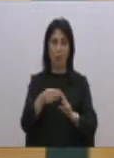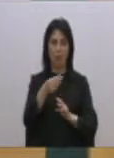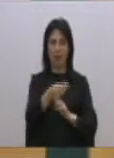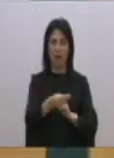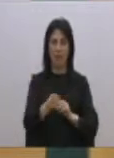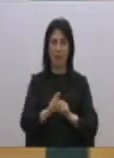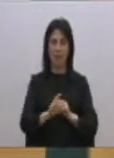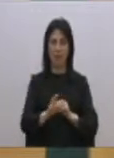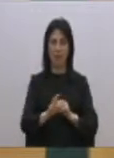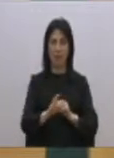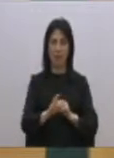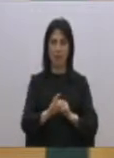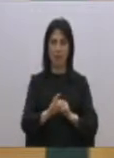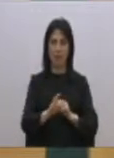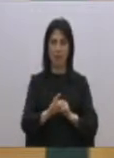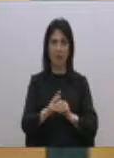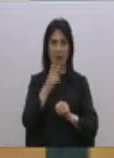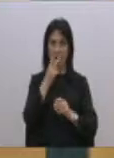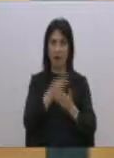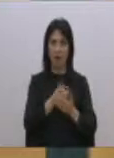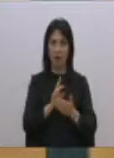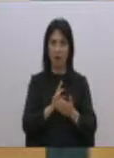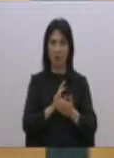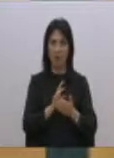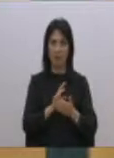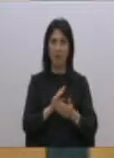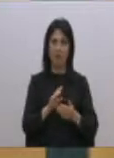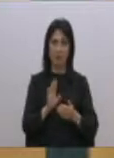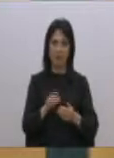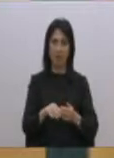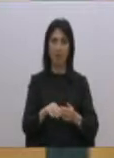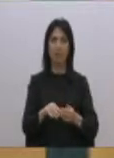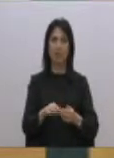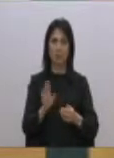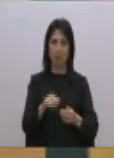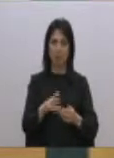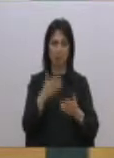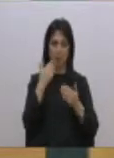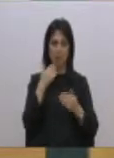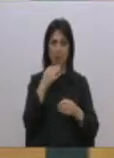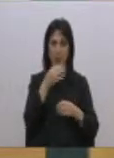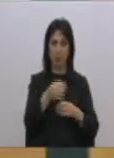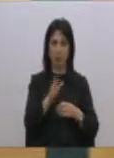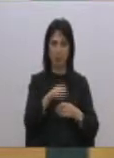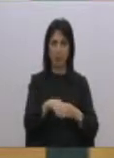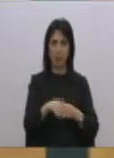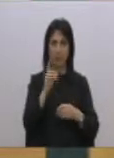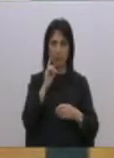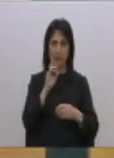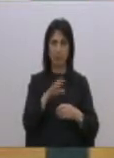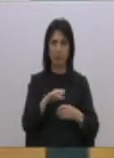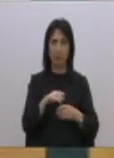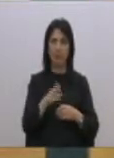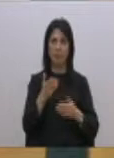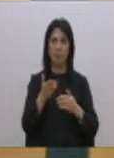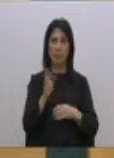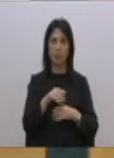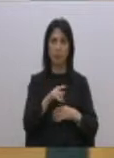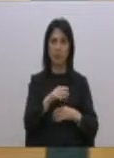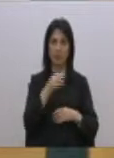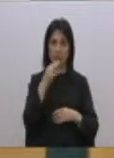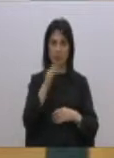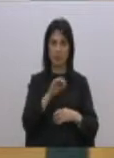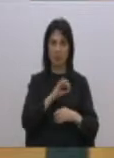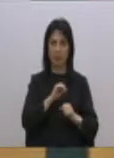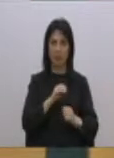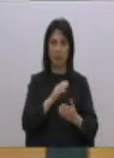გაიცეს? არ მიიჩნევთ? კი ბატონო, ნახეთ, მაშინ მარტივად უპასუხოთ. მესმის. ნახეთ, ვით უმეტეს თქვენ გამოცდილი